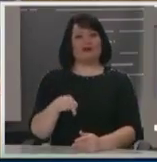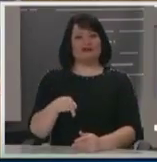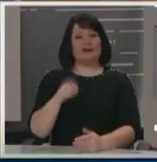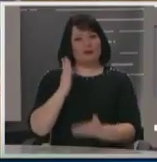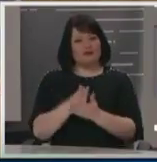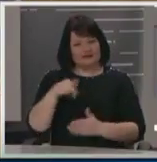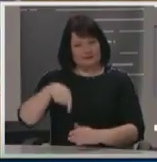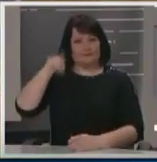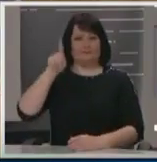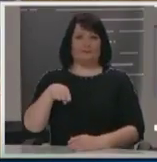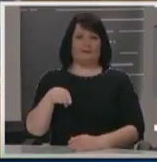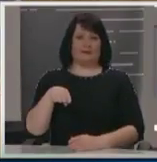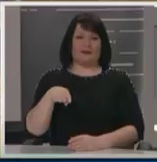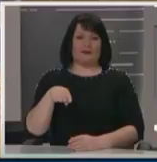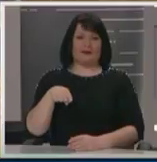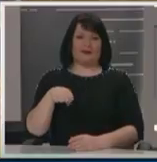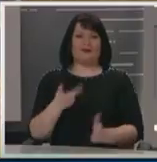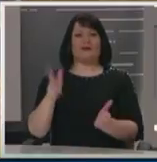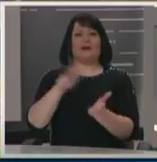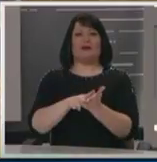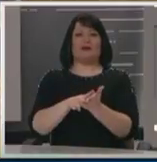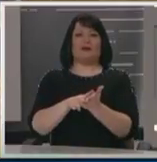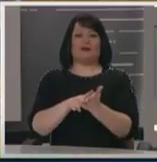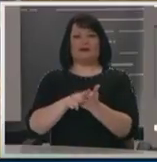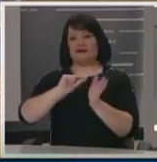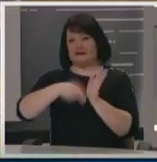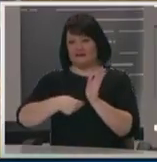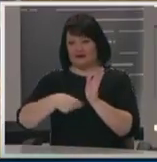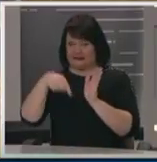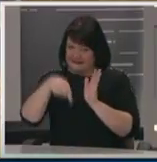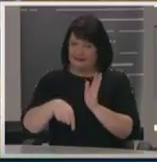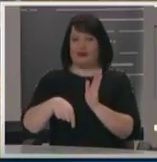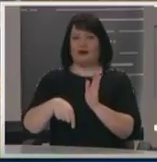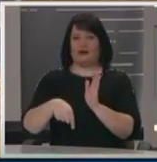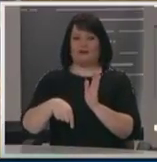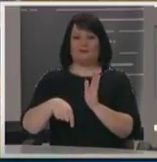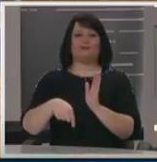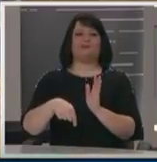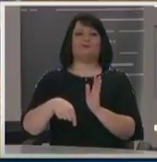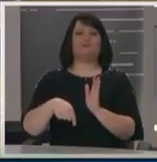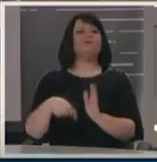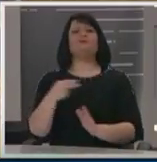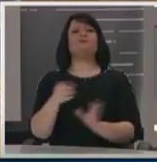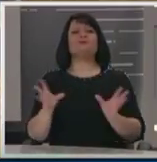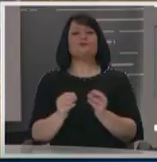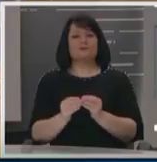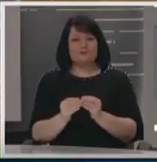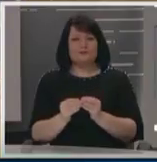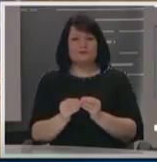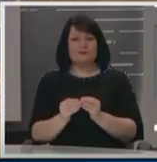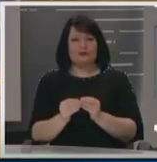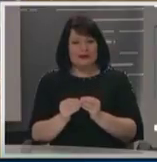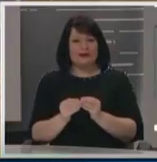επιλέχθηκε αυτή η μέρα για την κύρωση της σύμβασης που αφορά την εξάλληψη